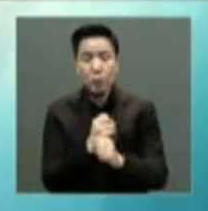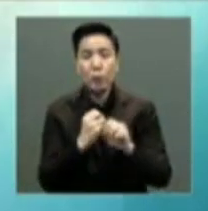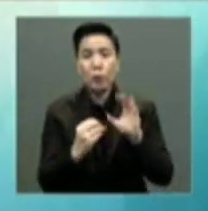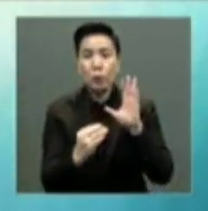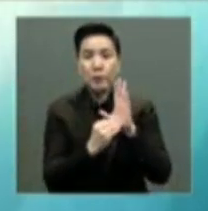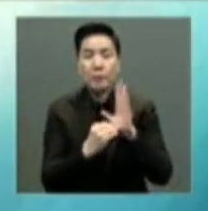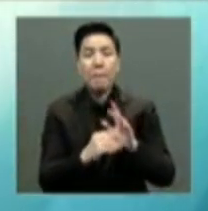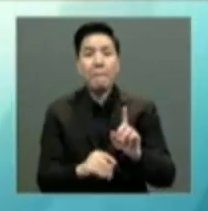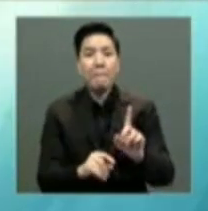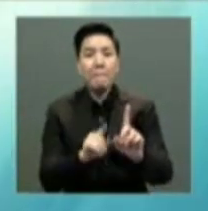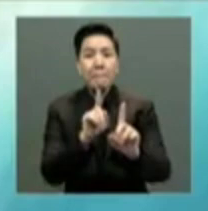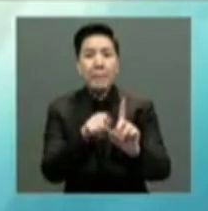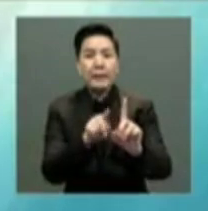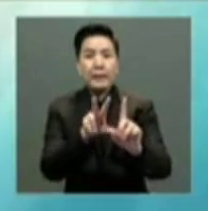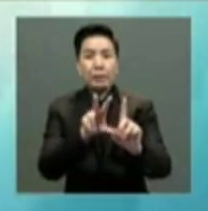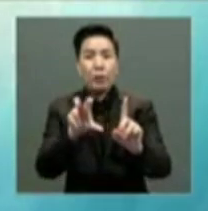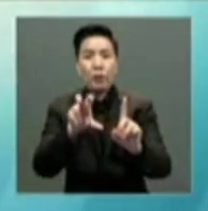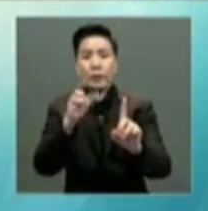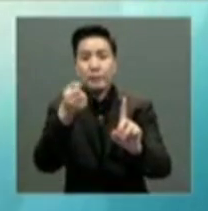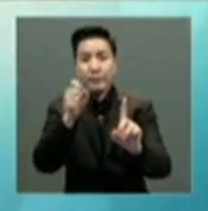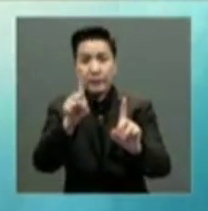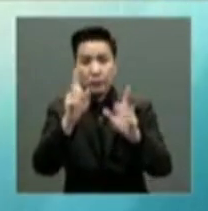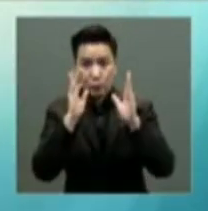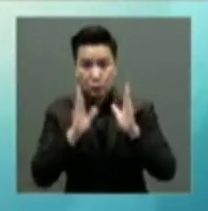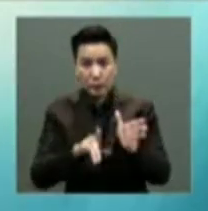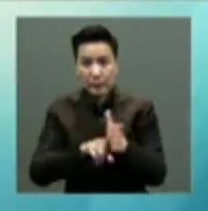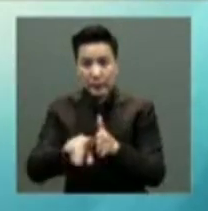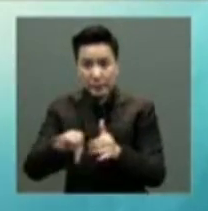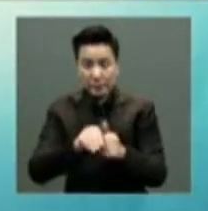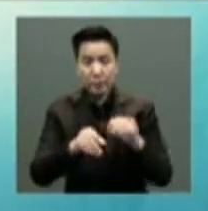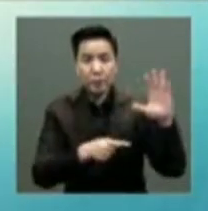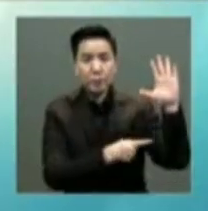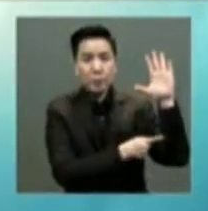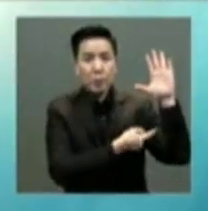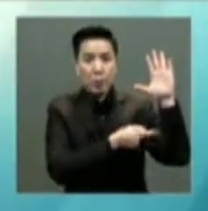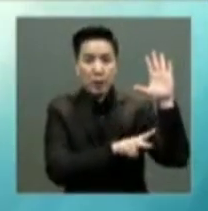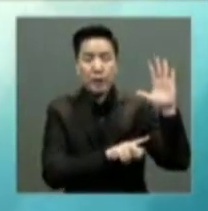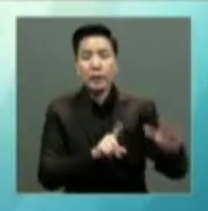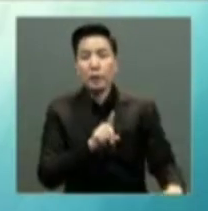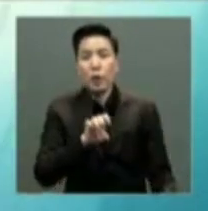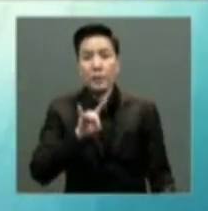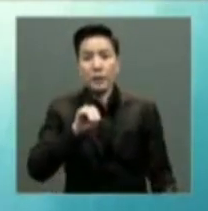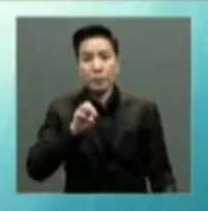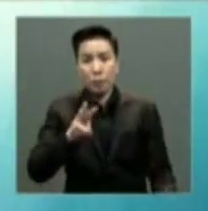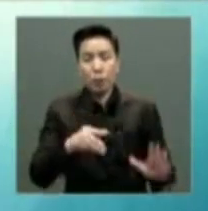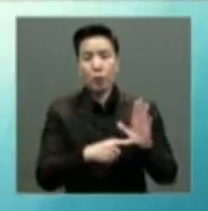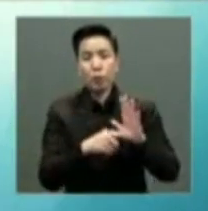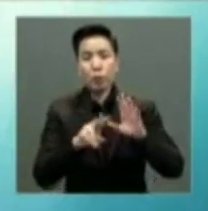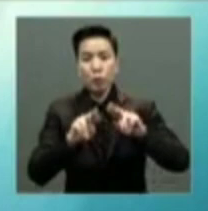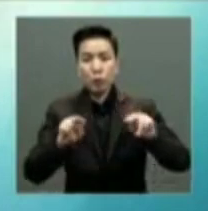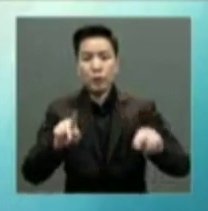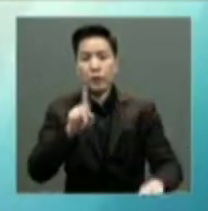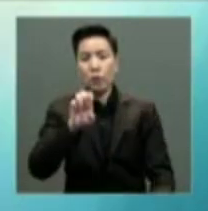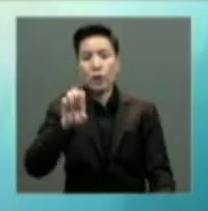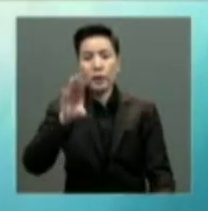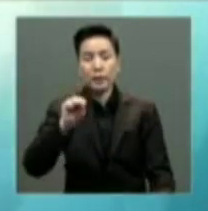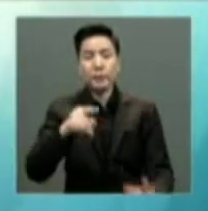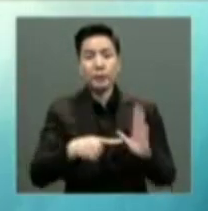ก็ทำอยู่ณวันนี้เราทำงานกันวันนี้อย่างเข้มข้นก็คือสามารถที่จะบอกอนาคตของเราได้ถ้าวันนี้เราเข้มข้นเราจริงจังอนาคตตัวเลขลดลงแน่ๆแต่ถ้าวันนี้ท่านบอกว่าผ่อนคลายแล้วเดี๋ยวมันจะไม่เป็นอย่างที่ว่านะครับก็ต้องขอชี้แจงแล้วก็บอกนะได้เลขทุกท่านด้วยนะครับมาดูในรายละเอียดของแผนที่แสดงจังหวัดที่เราผู้ป่วยยืนยันรับรักษาผู้ป่วยในสะสมนะครับก็กรุงเทพฯพันธุ์311รายไปแล้วนะครับภูเก็ตก็ 186นนทลี 150